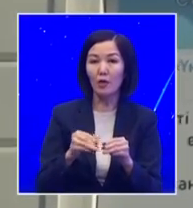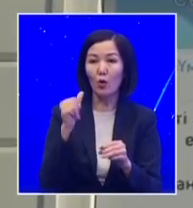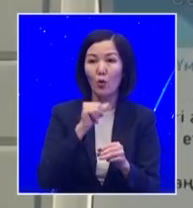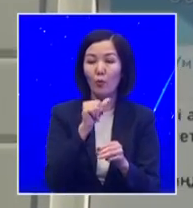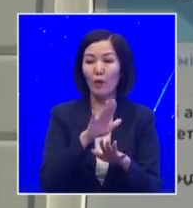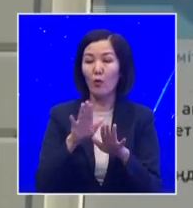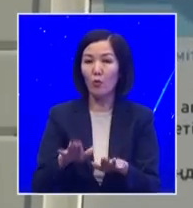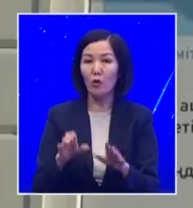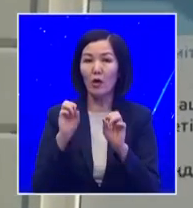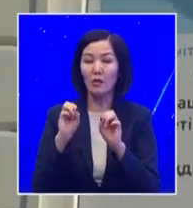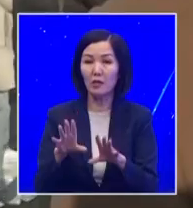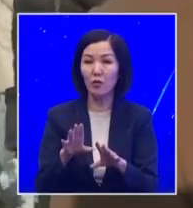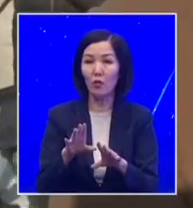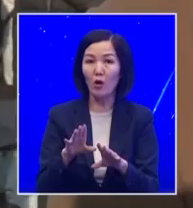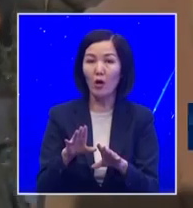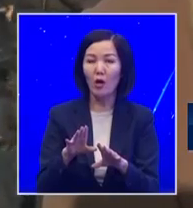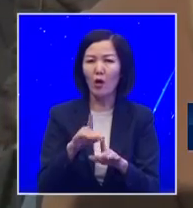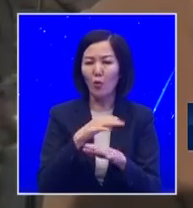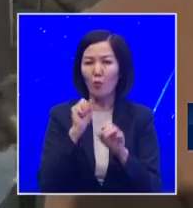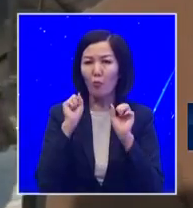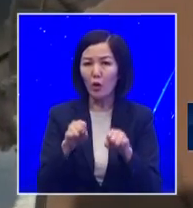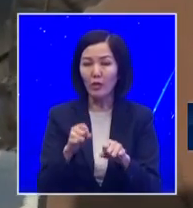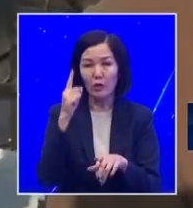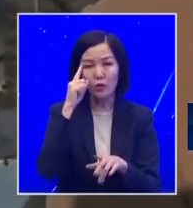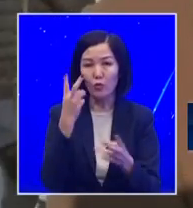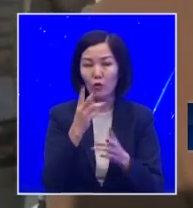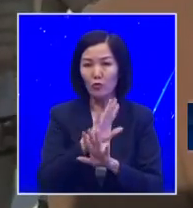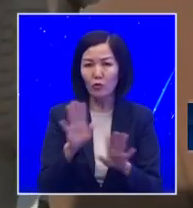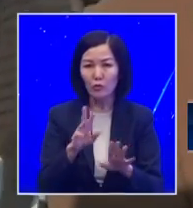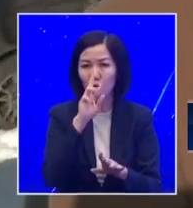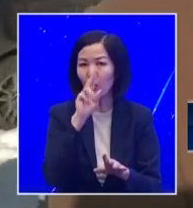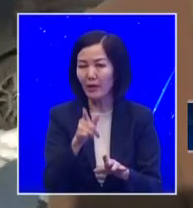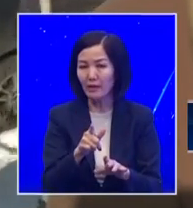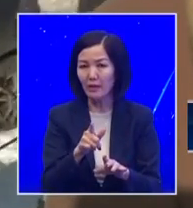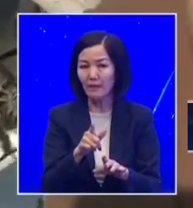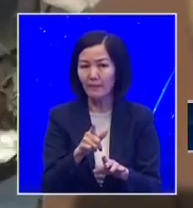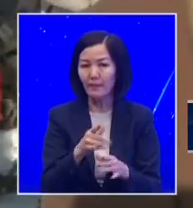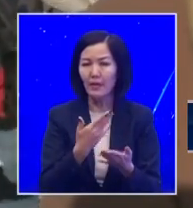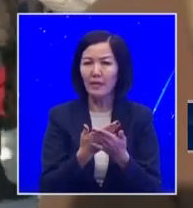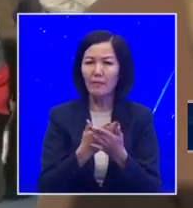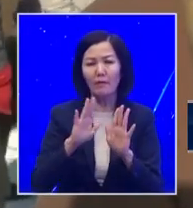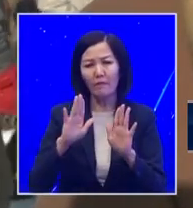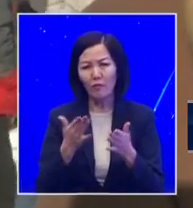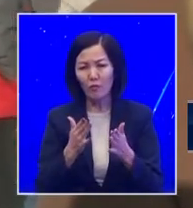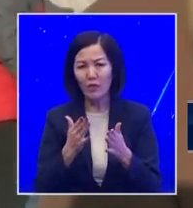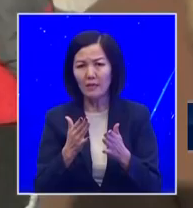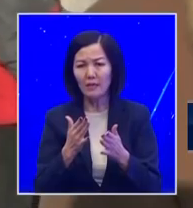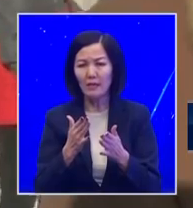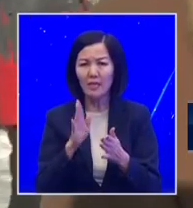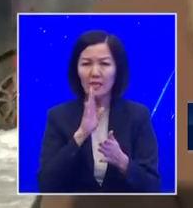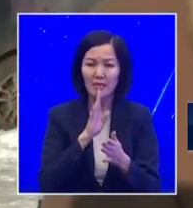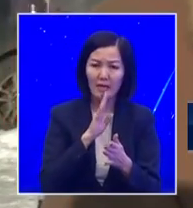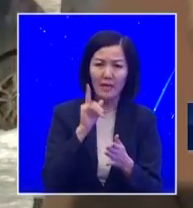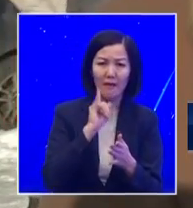ауыр күнә деп айтарым мен сіздерге. Балалықпен бір жағдайлар мен өмір болғаннан кейін әртүрлі жағдай болуы мүмкін ғой. Сондай бір жағдай